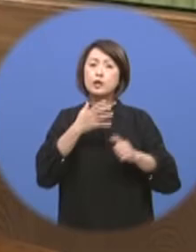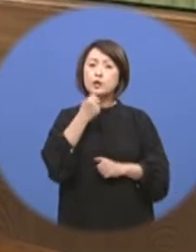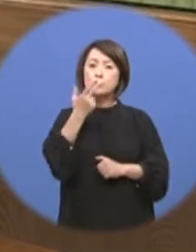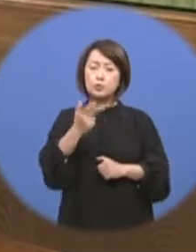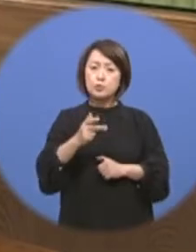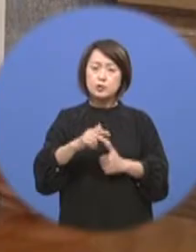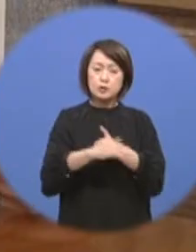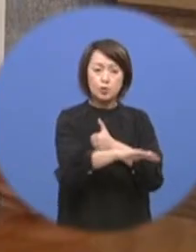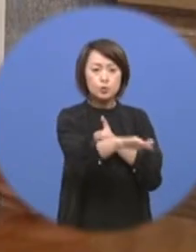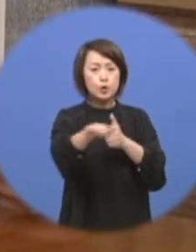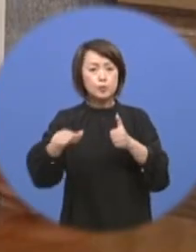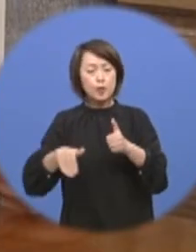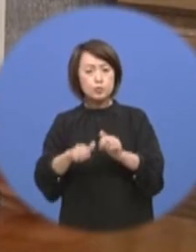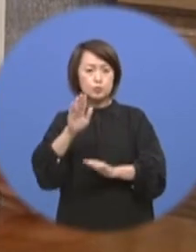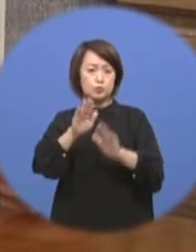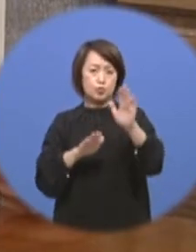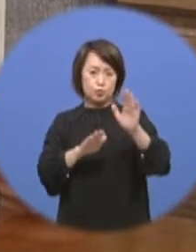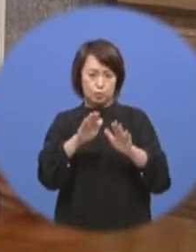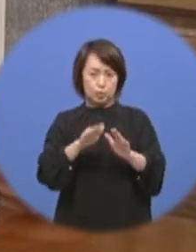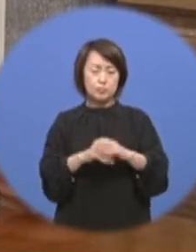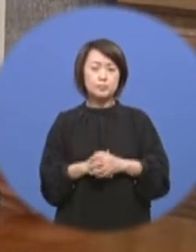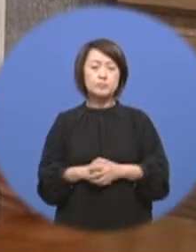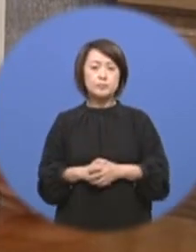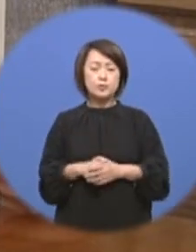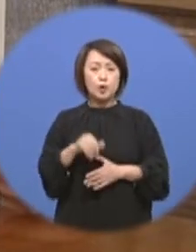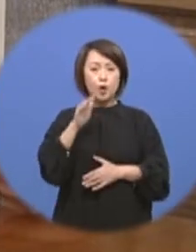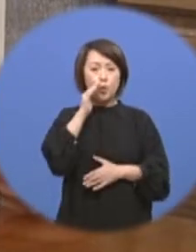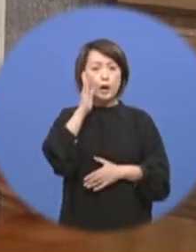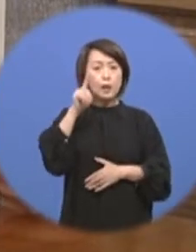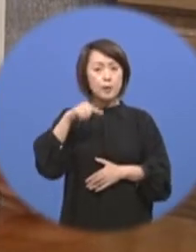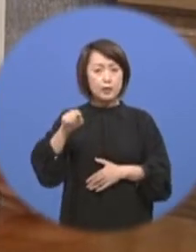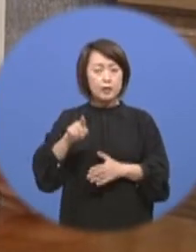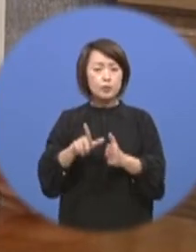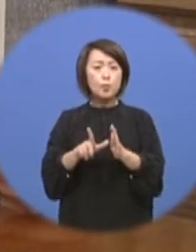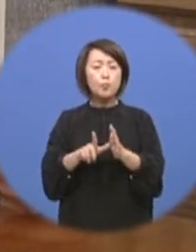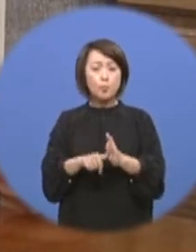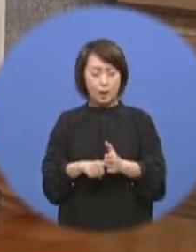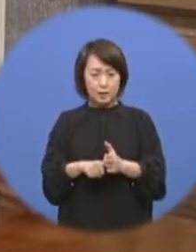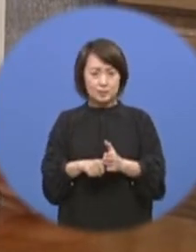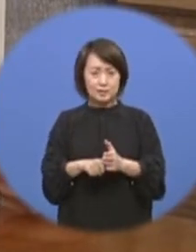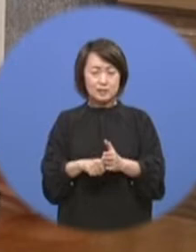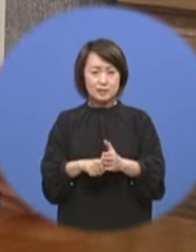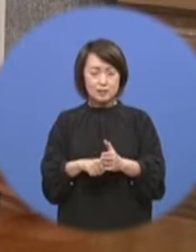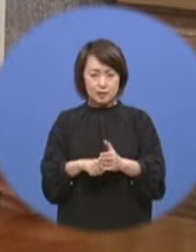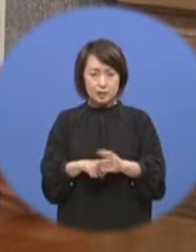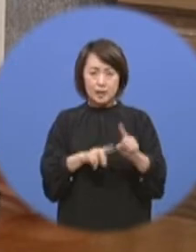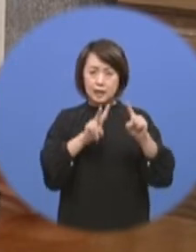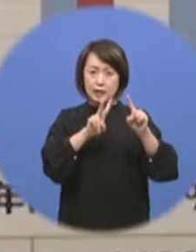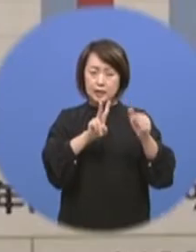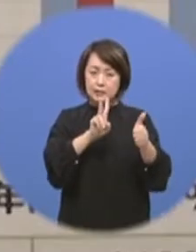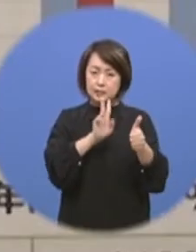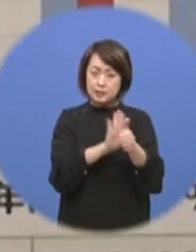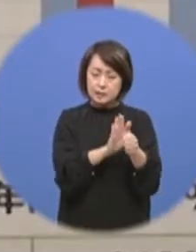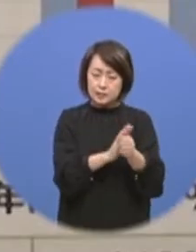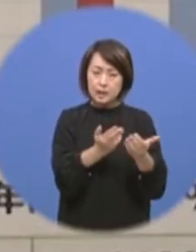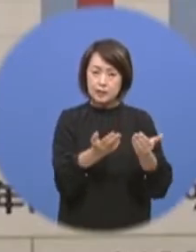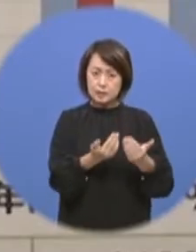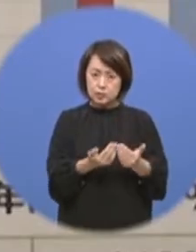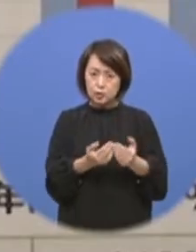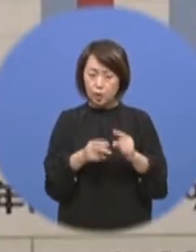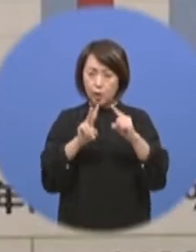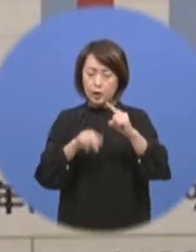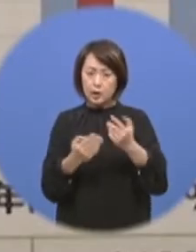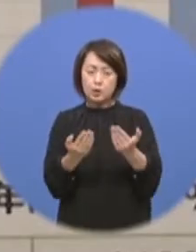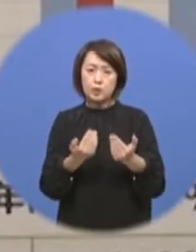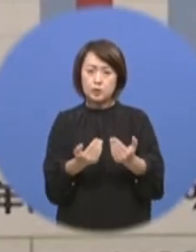ちょっとご説明しますと一言でいうと和歌山県はですね結構要支援要介護認定率が全国平均を